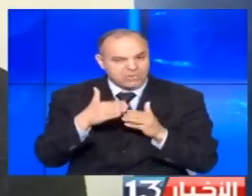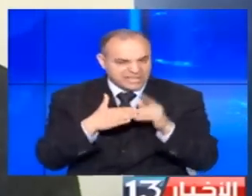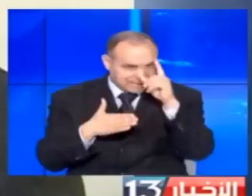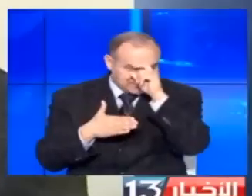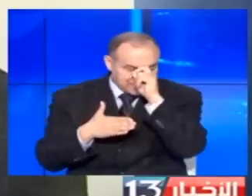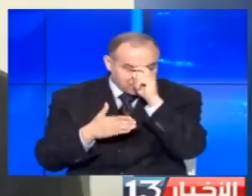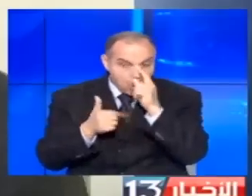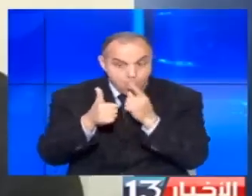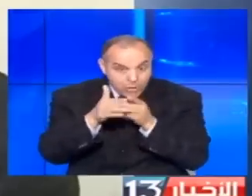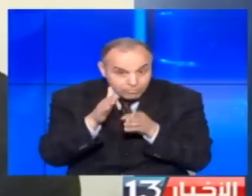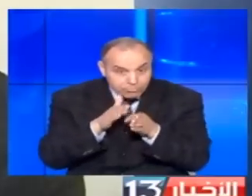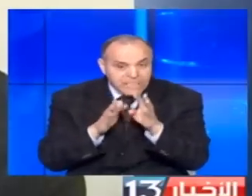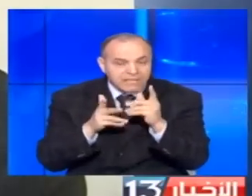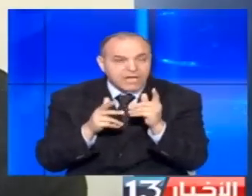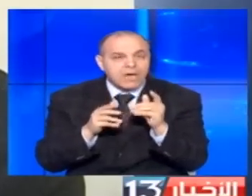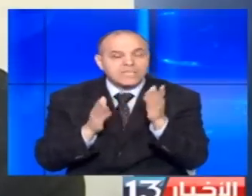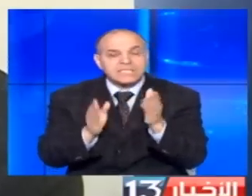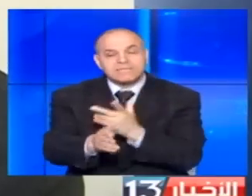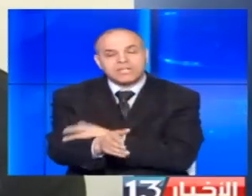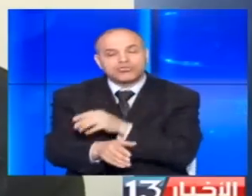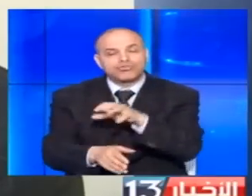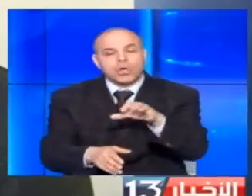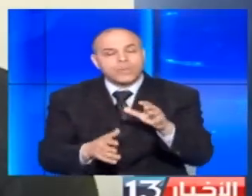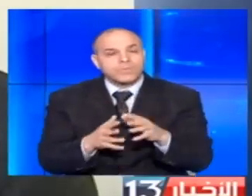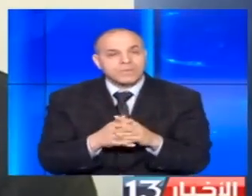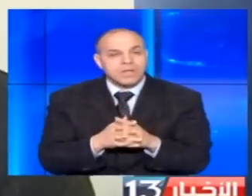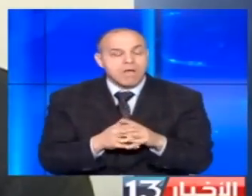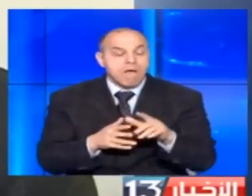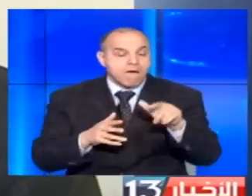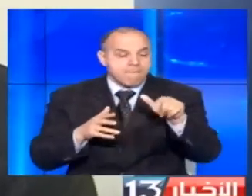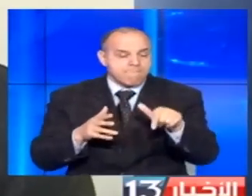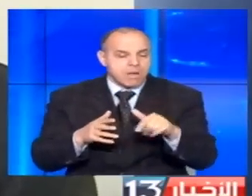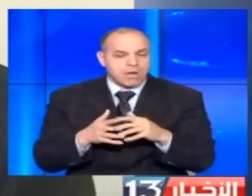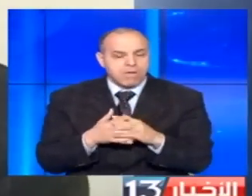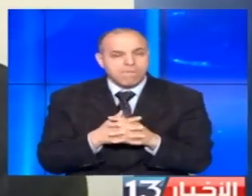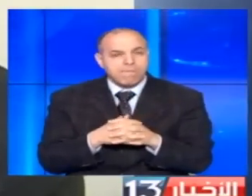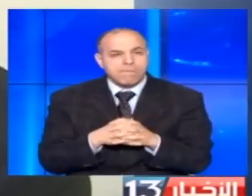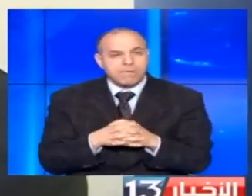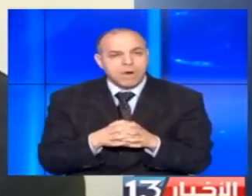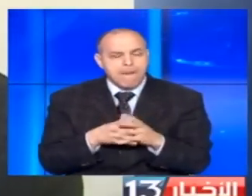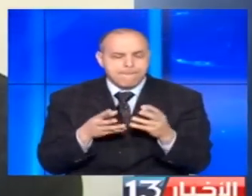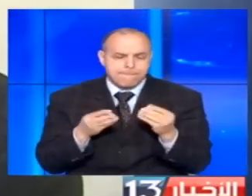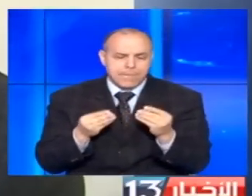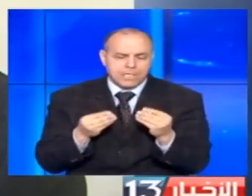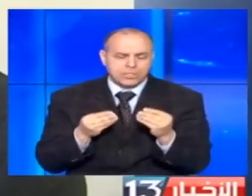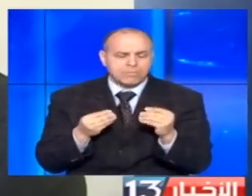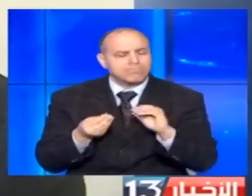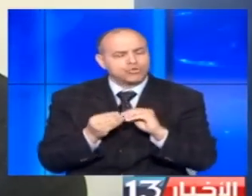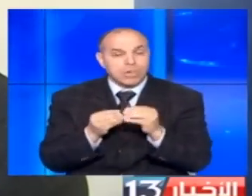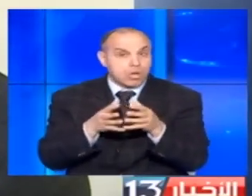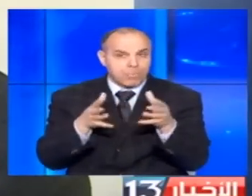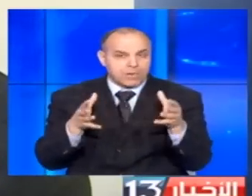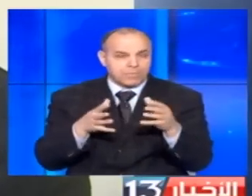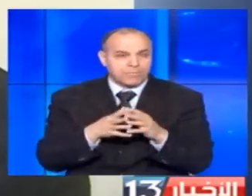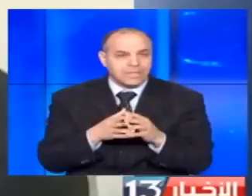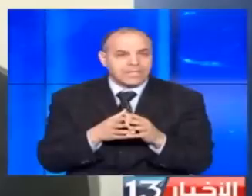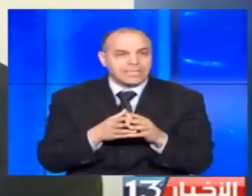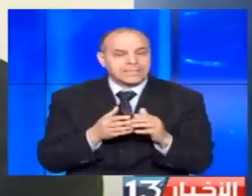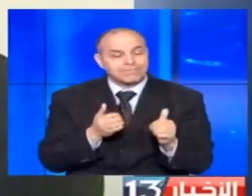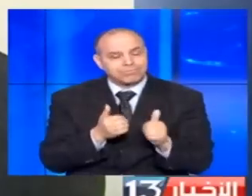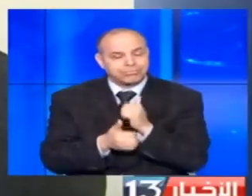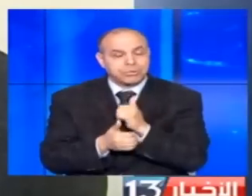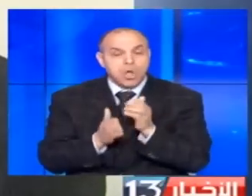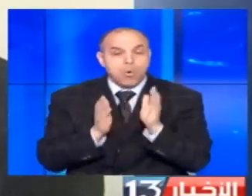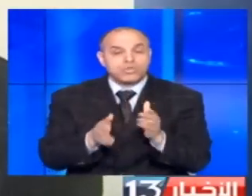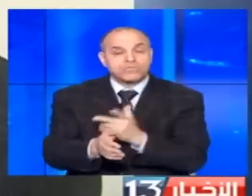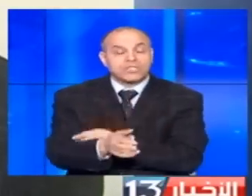هي الخط الاول مستشفيات الجهويه اللي هي زاده فيها معناتها برشا مشاكل زده هذ يلزمها تتعس